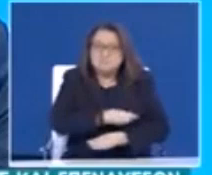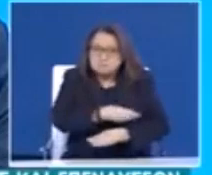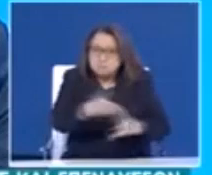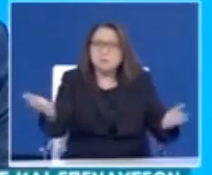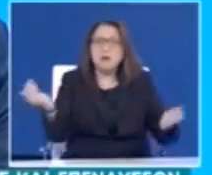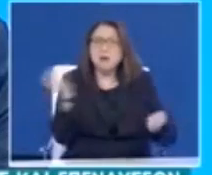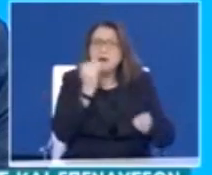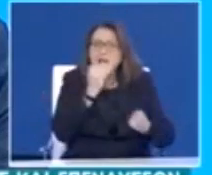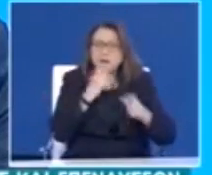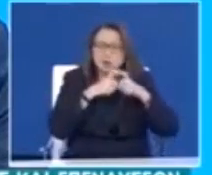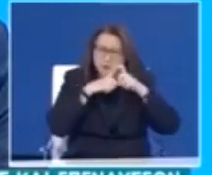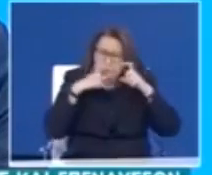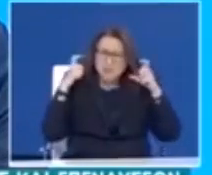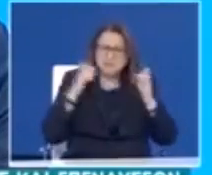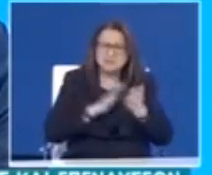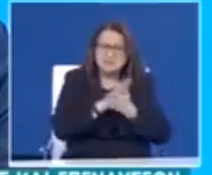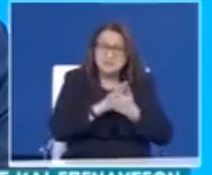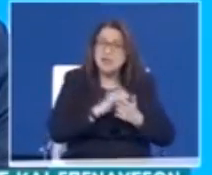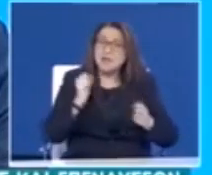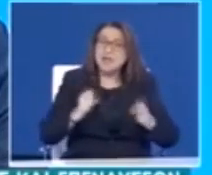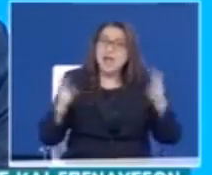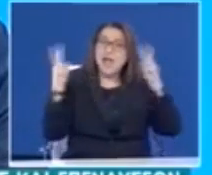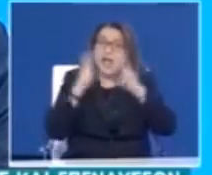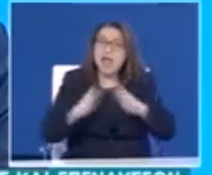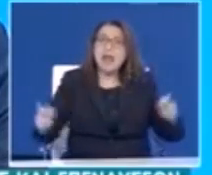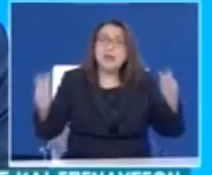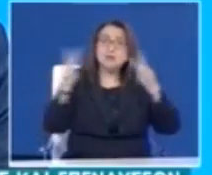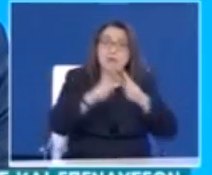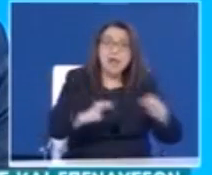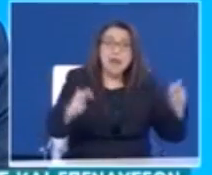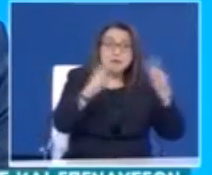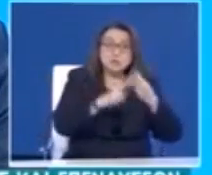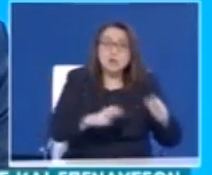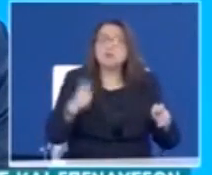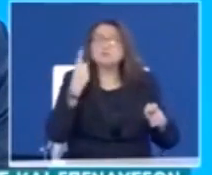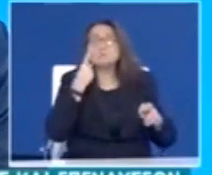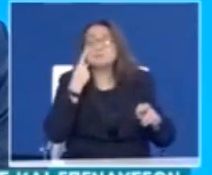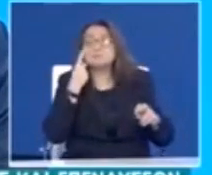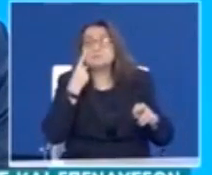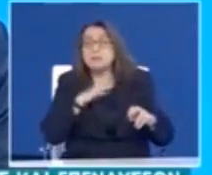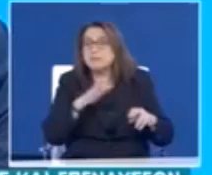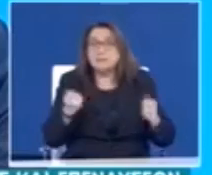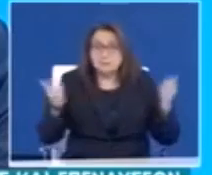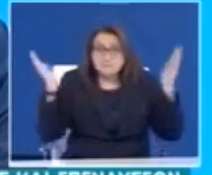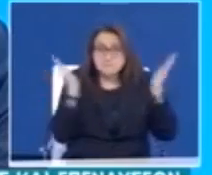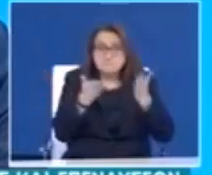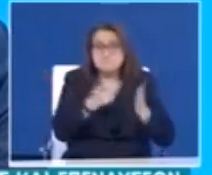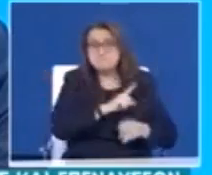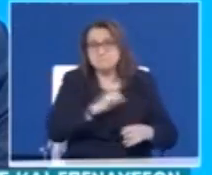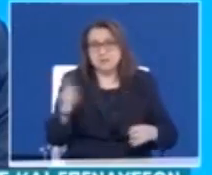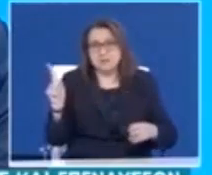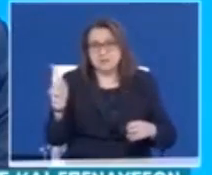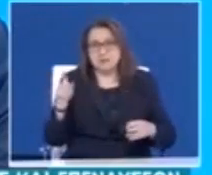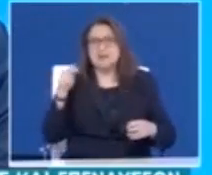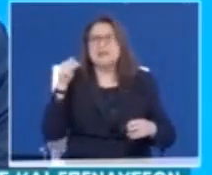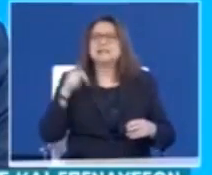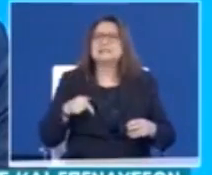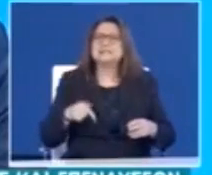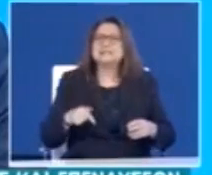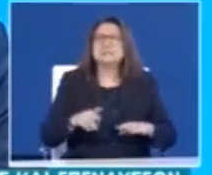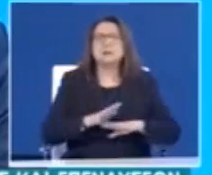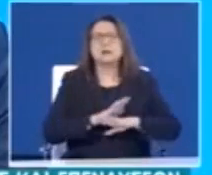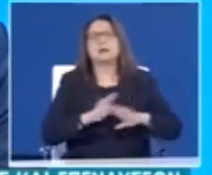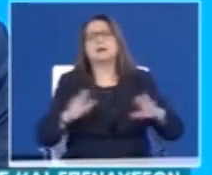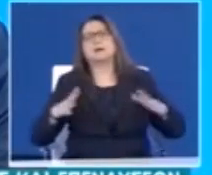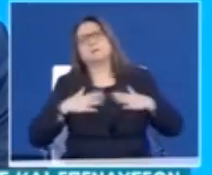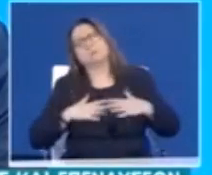πρωτοβουλίες και εκτενείς ελέγχους τον έλεγχο της κερδοσκοπίας. Έτσι σήμερα σχεδόν κανένας πια δεν ρωτά ούτε για τα αντισηπτικά ούτε